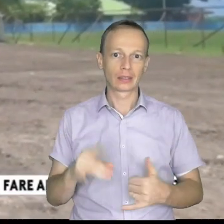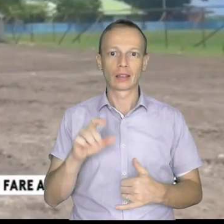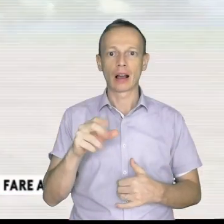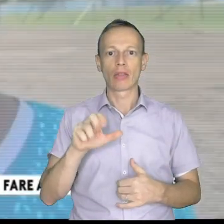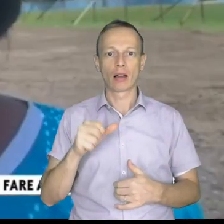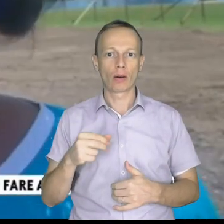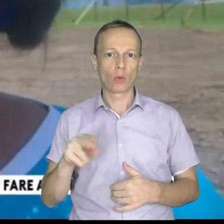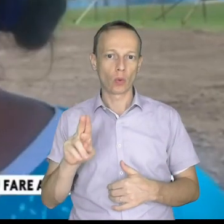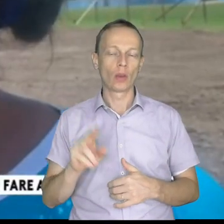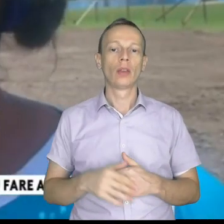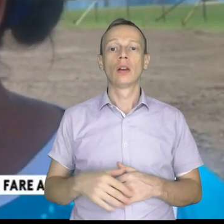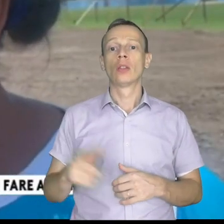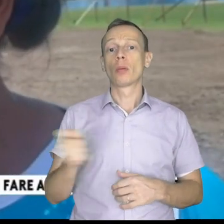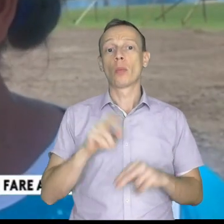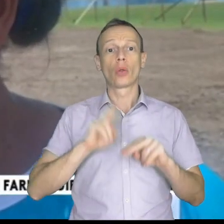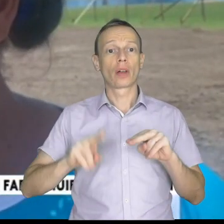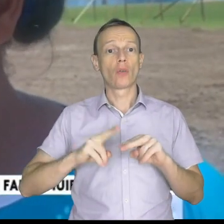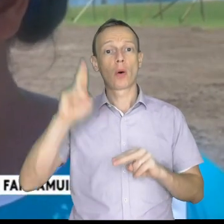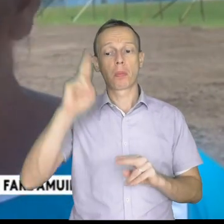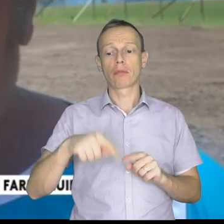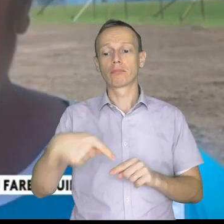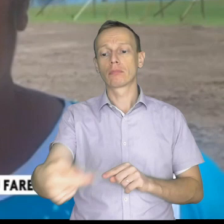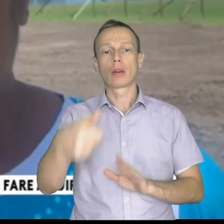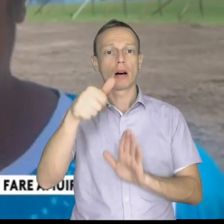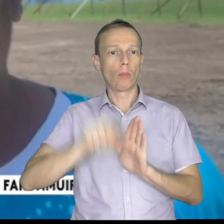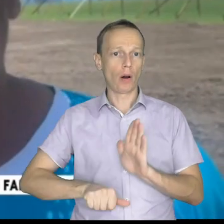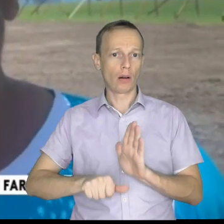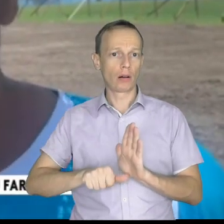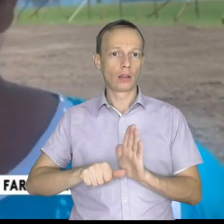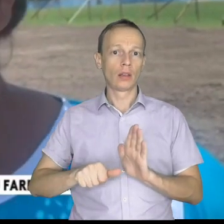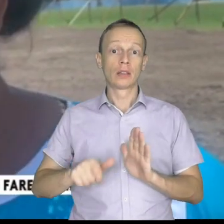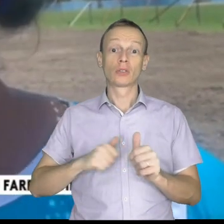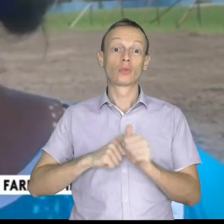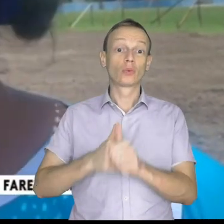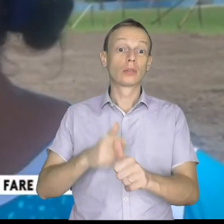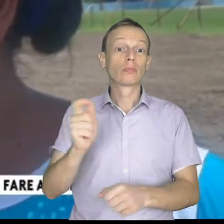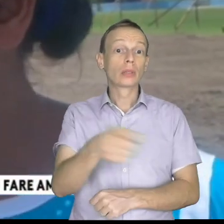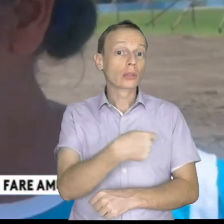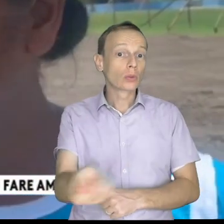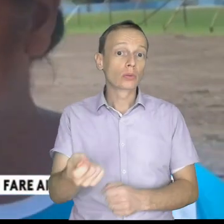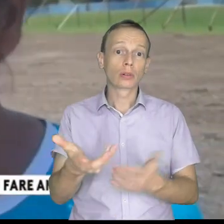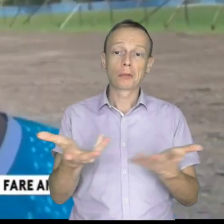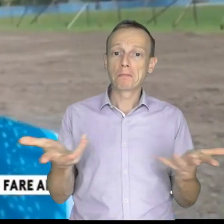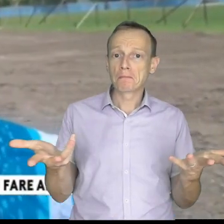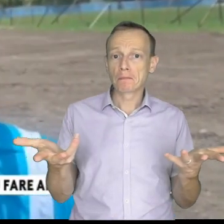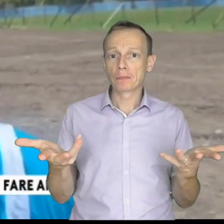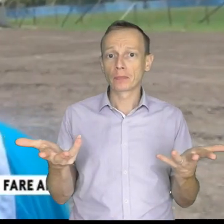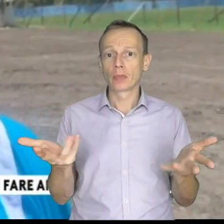paroisse de Hanau. Les travaux devront démarrer d'ici un mois et ça, tout dépendra de